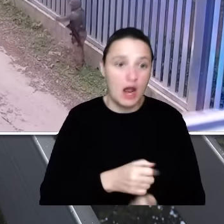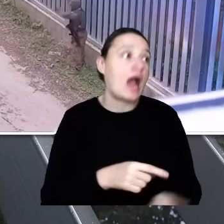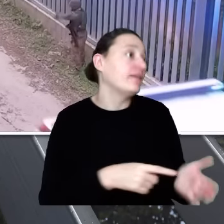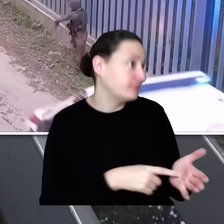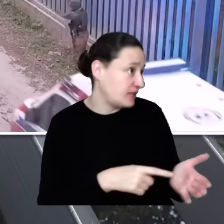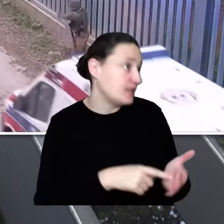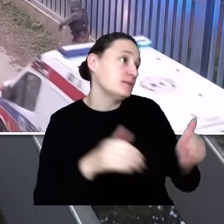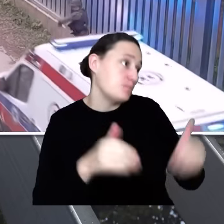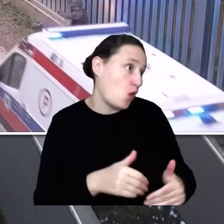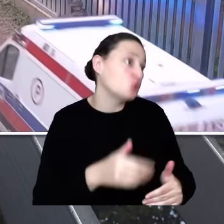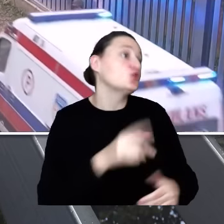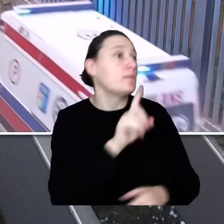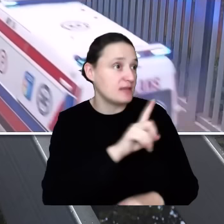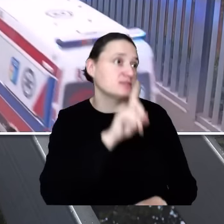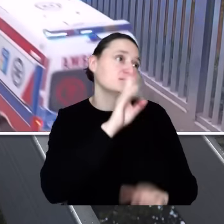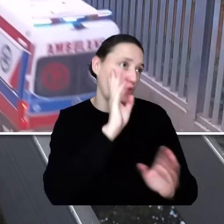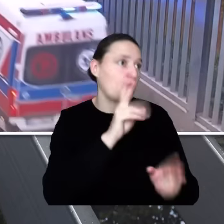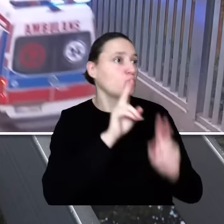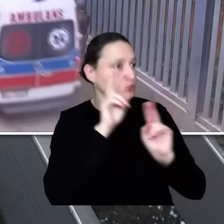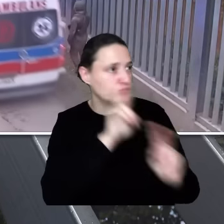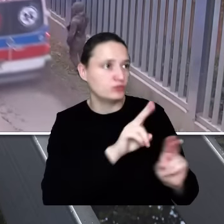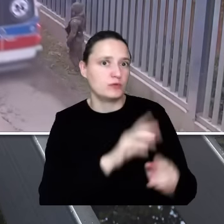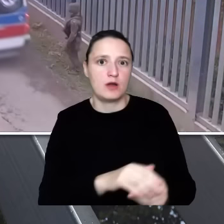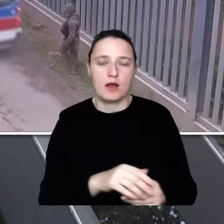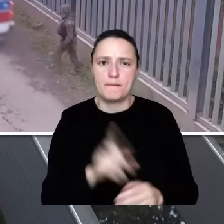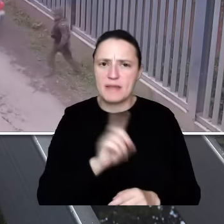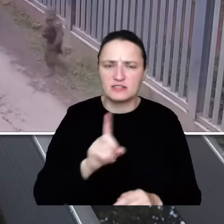to państwo uznają. Istnieje państwo Tuska, Tusków,